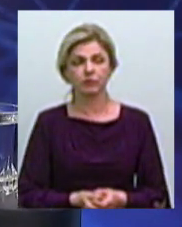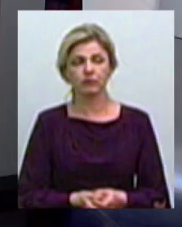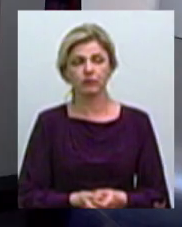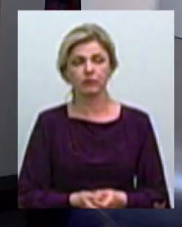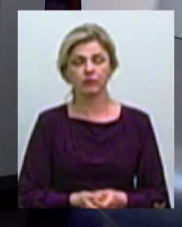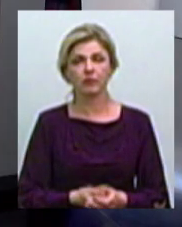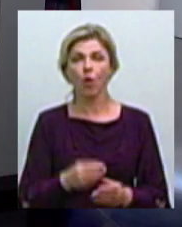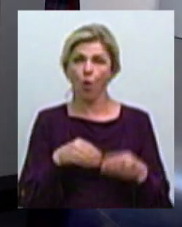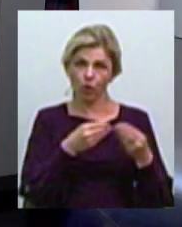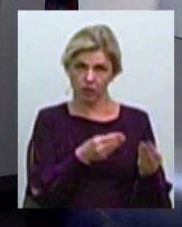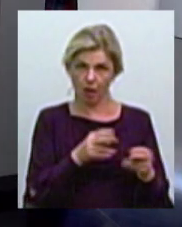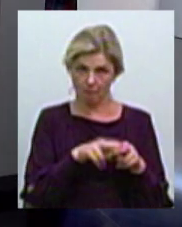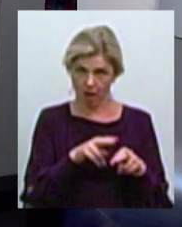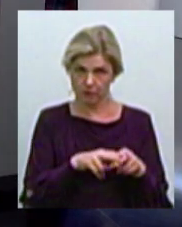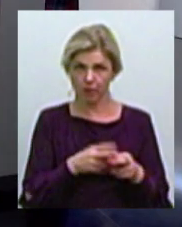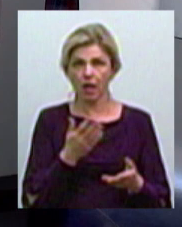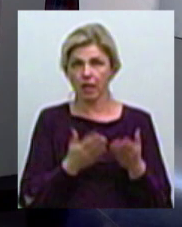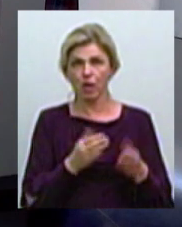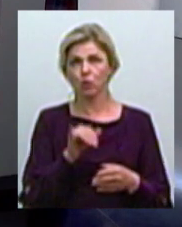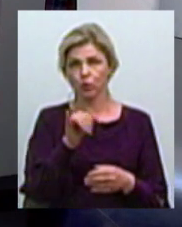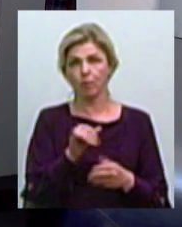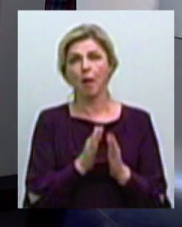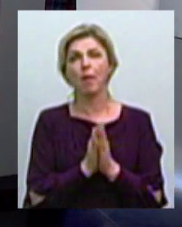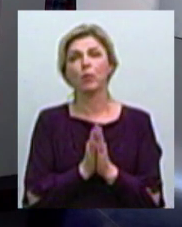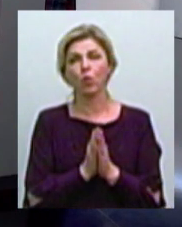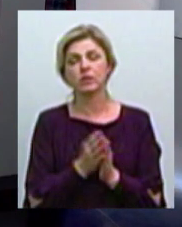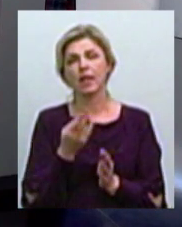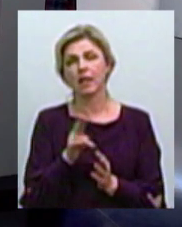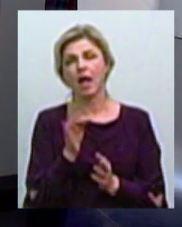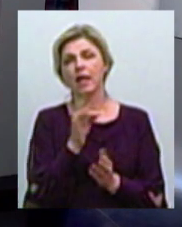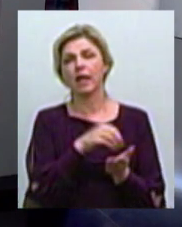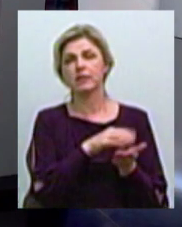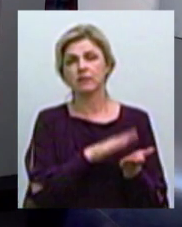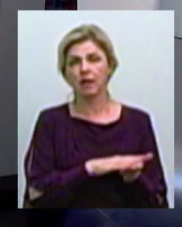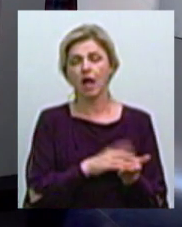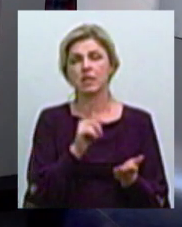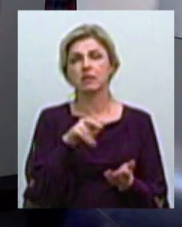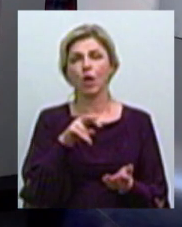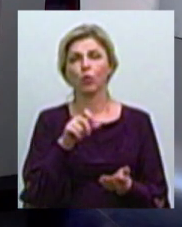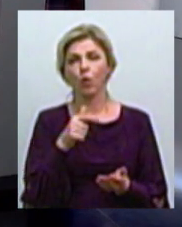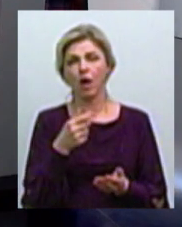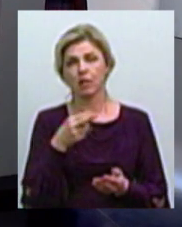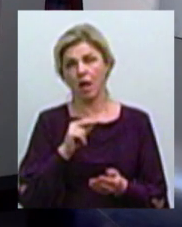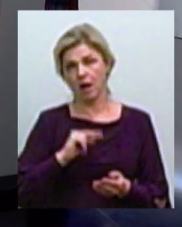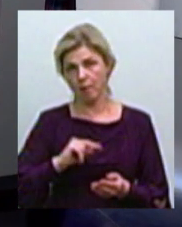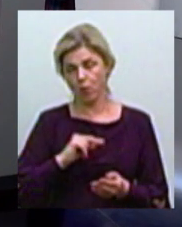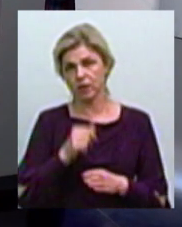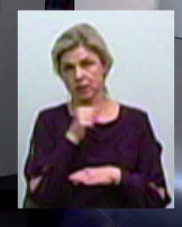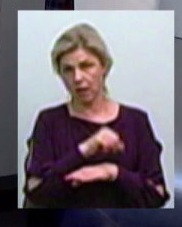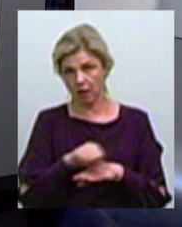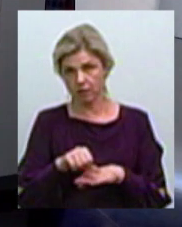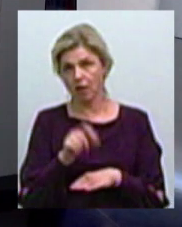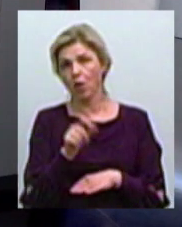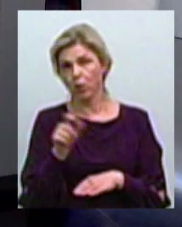Отдадите ли вы паспорт, если вы, ну, у вас его попросят там, для регистрации там, или залог для работы за границей? Они согласны. В смысле,